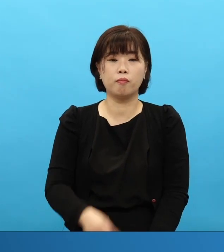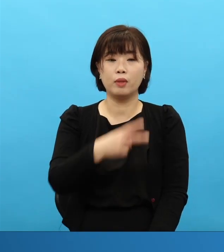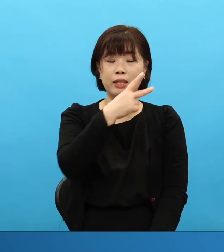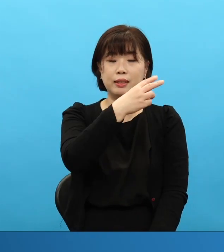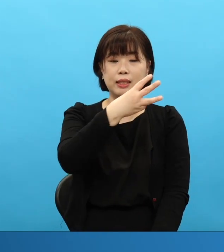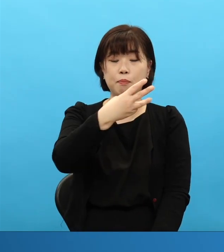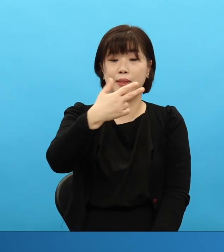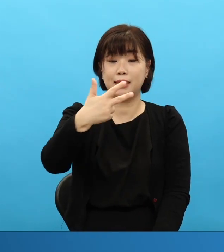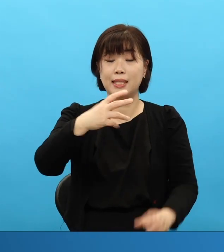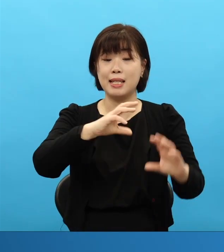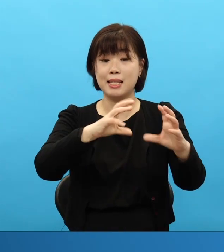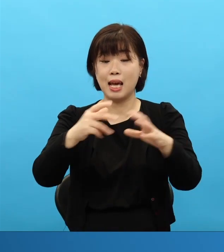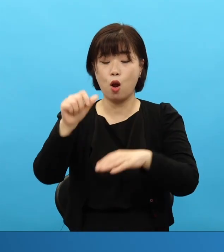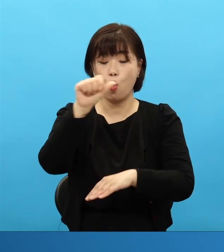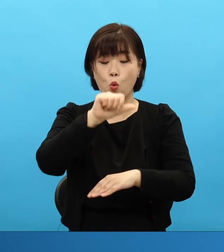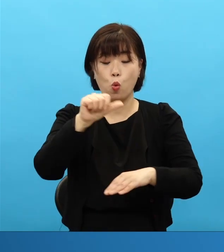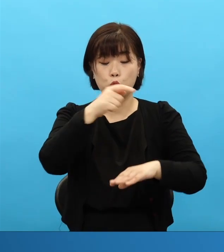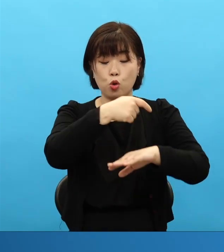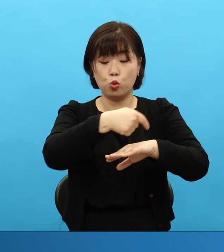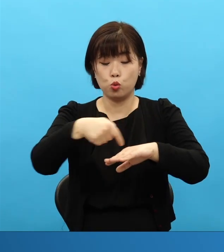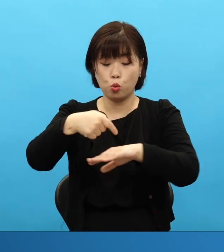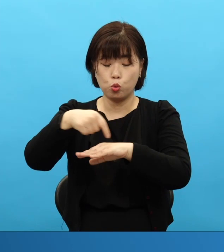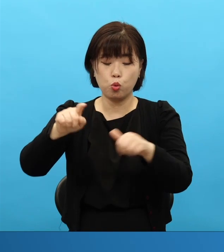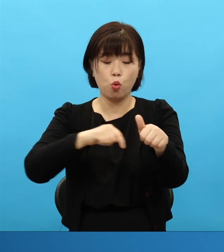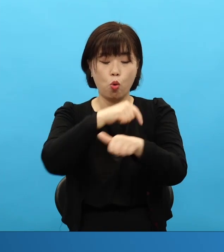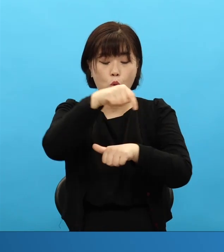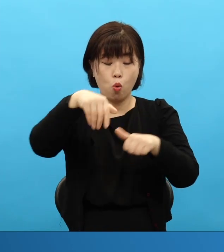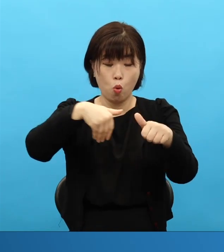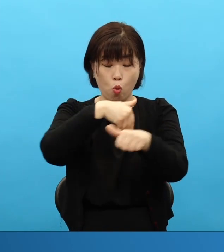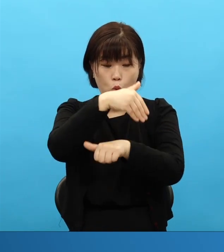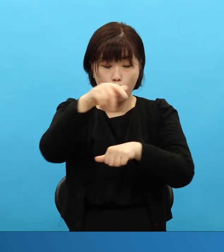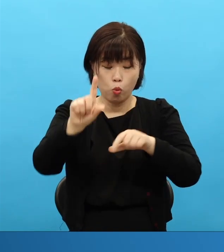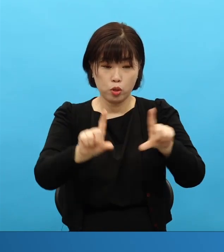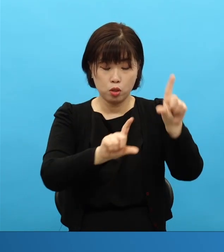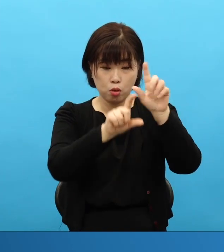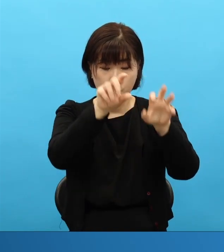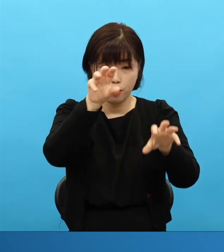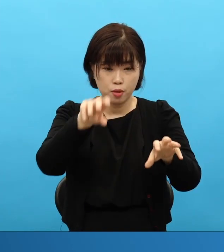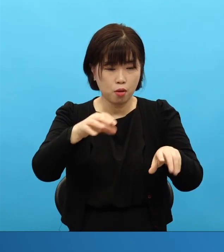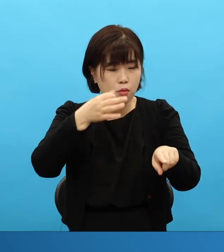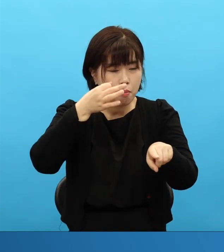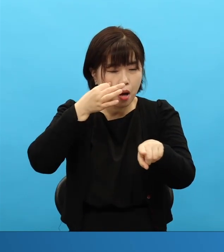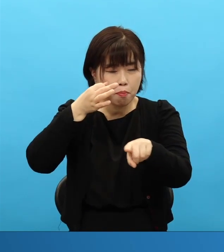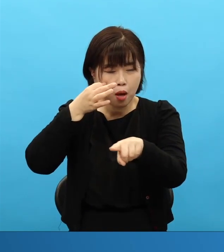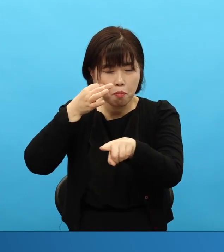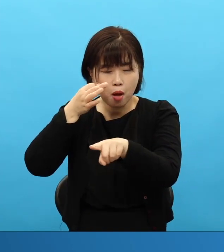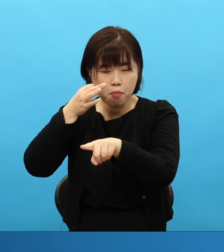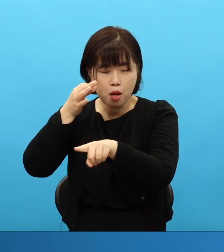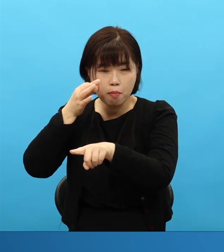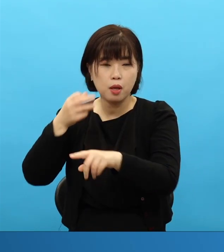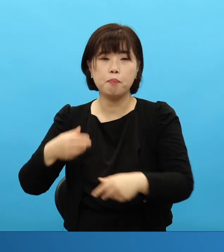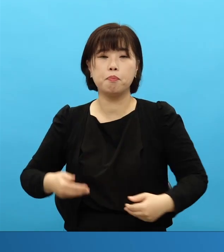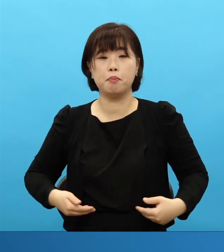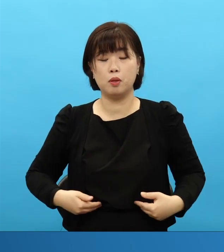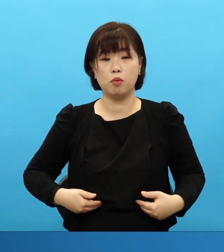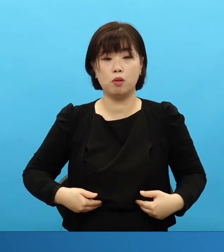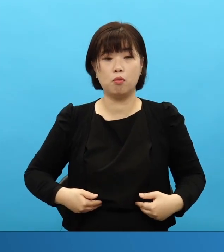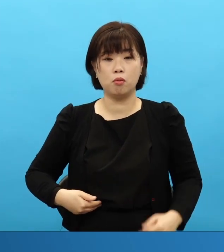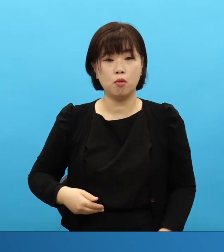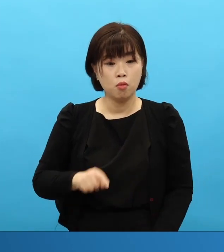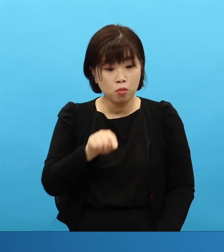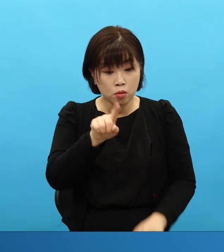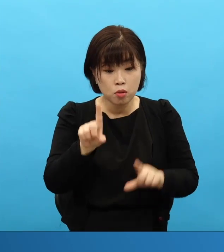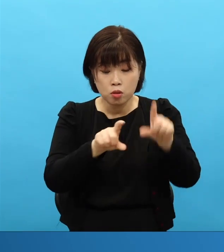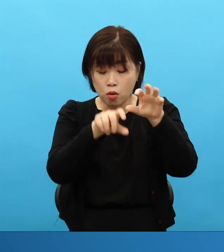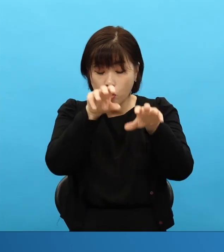(237) 5천 종족의 현장을 보는 겁니다. 在这里要看到237 5000种族的现场。 이거 못 알아들으면 곤란해요. 没有听明